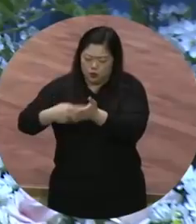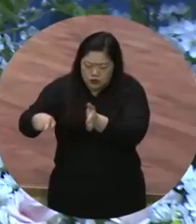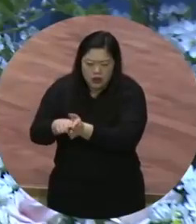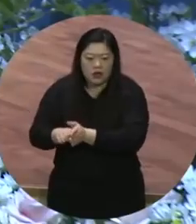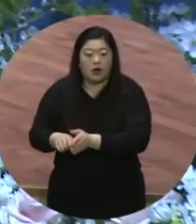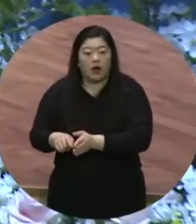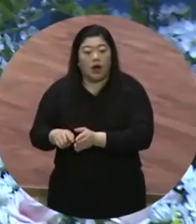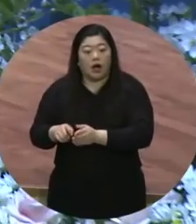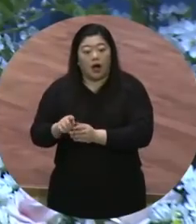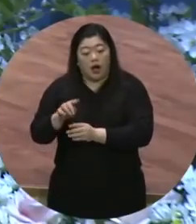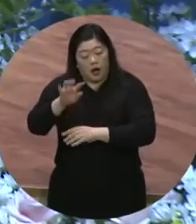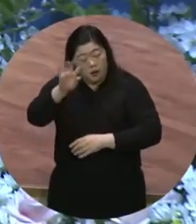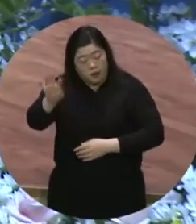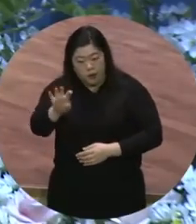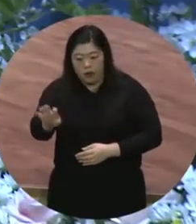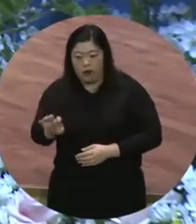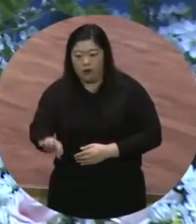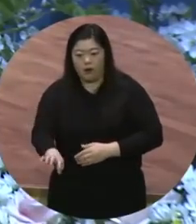이렇게